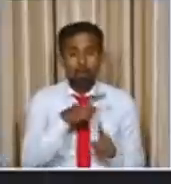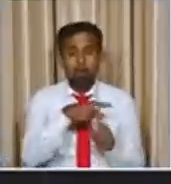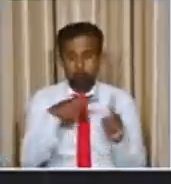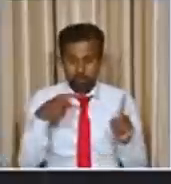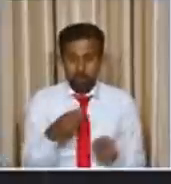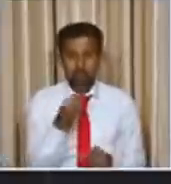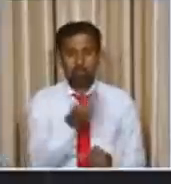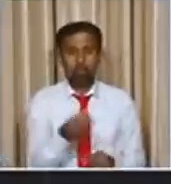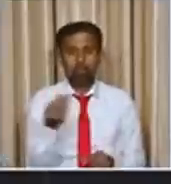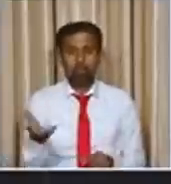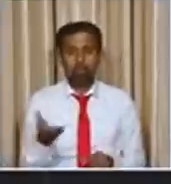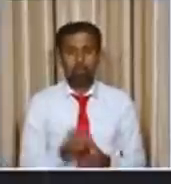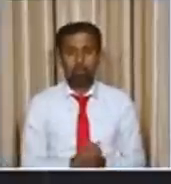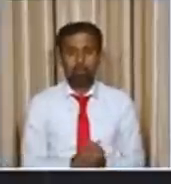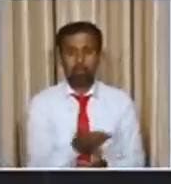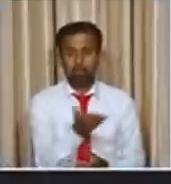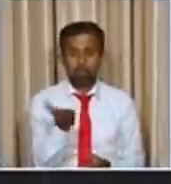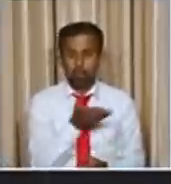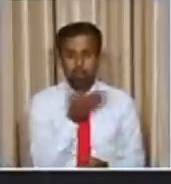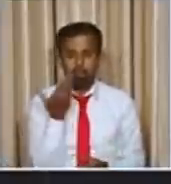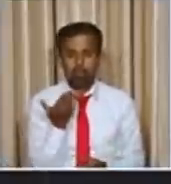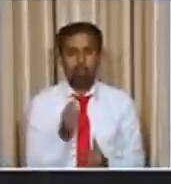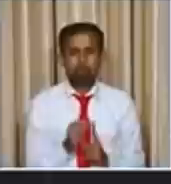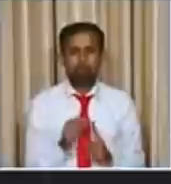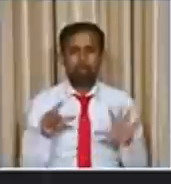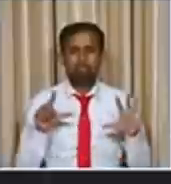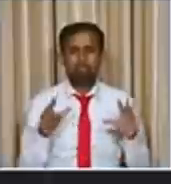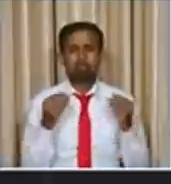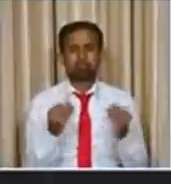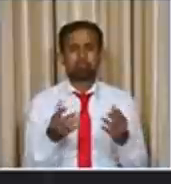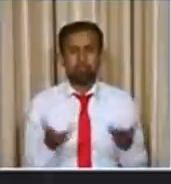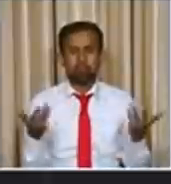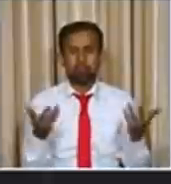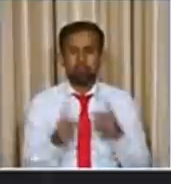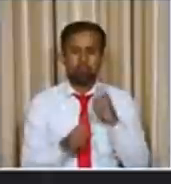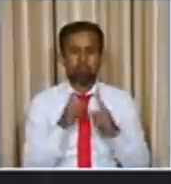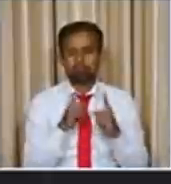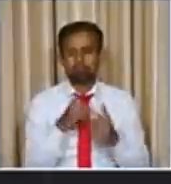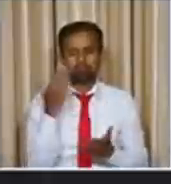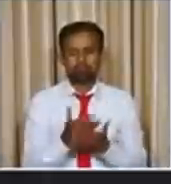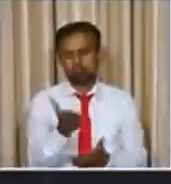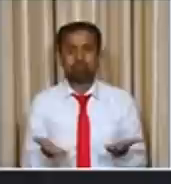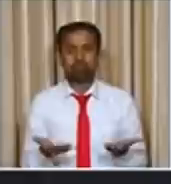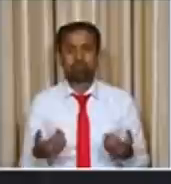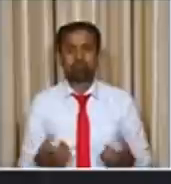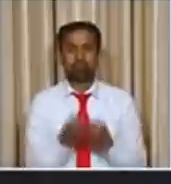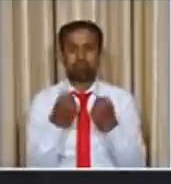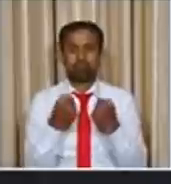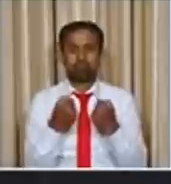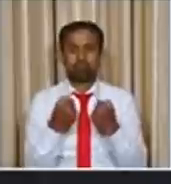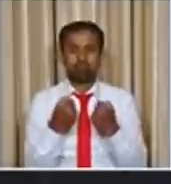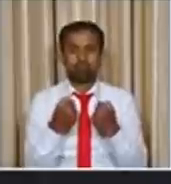உங்களுக்கு சும்மா 7% கொடுக்கற எல்லாமே சும்மா பேசாயிங்க. இது வந்து கண்டி கண்டி கண்டி பிரச்சனை எடுக்காயங்க தம்பி.